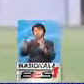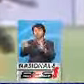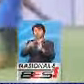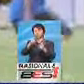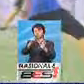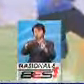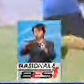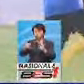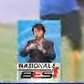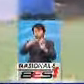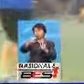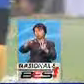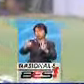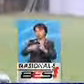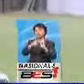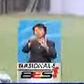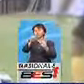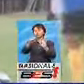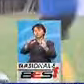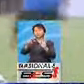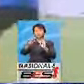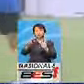manam hasanali waras dan azlan joh